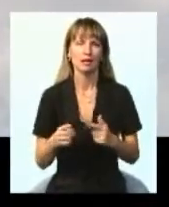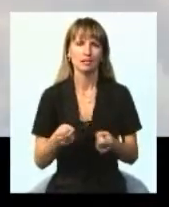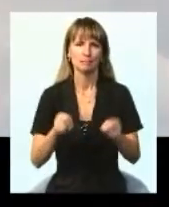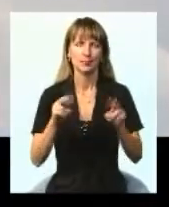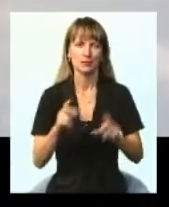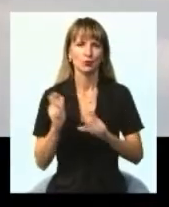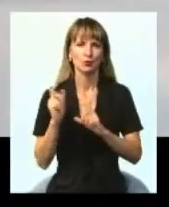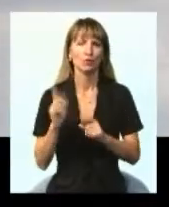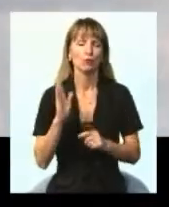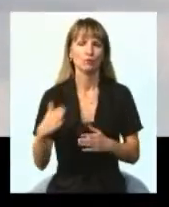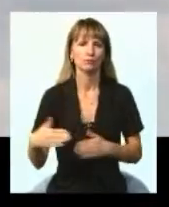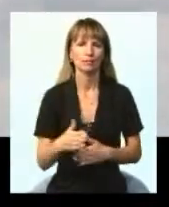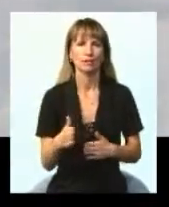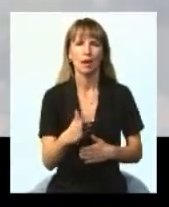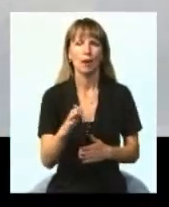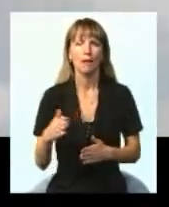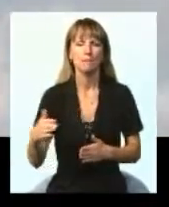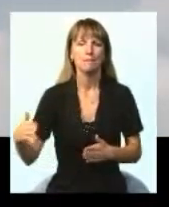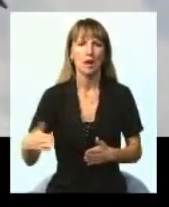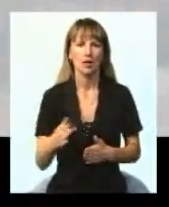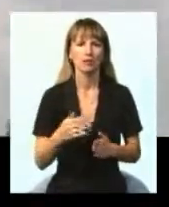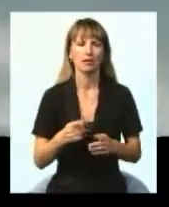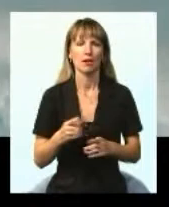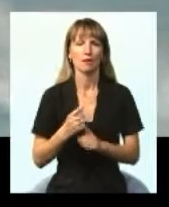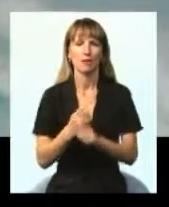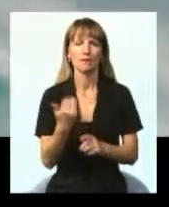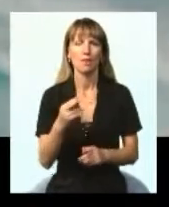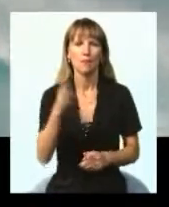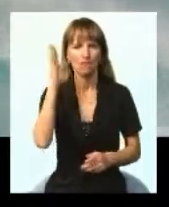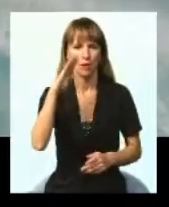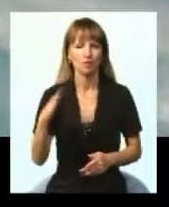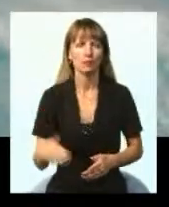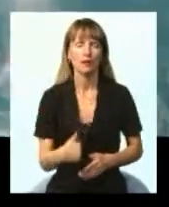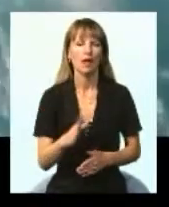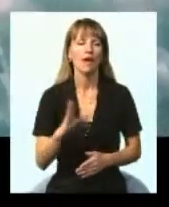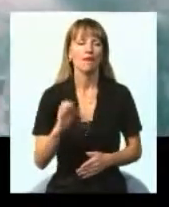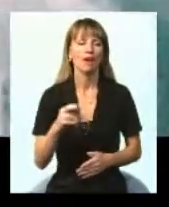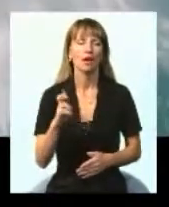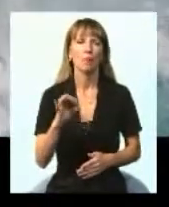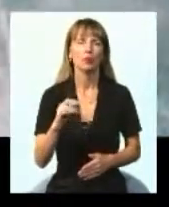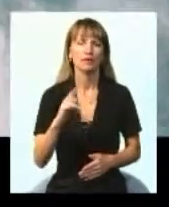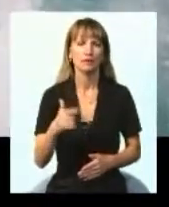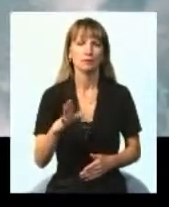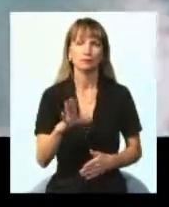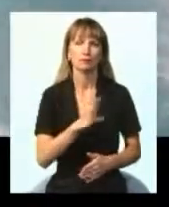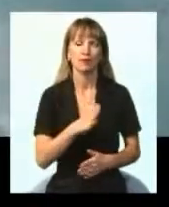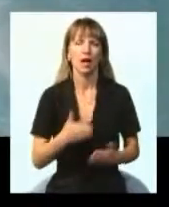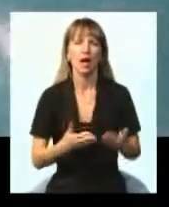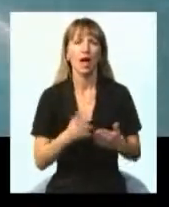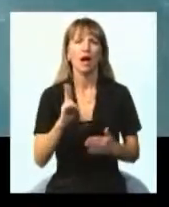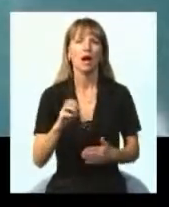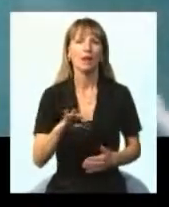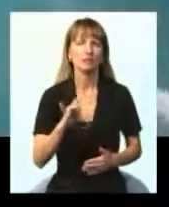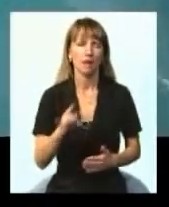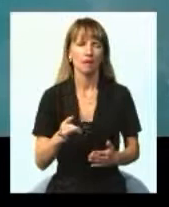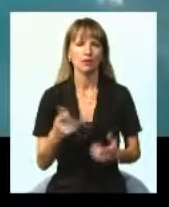буде курсувати вздовж берега і катати вас по водній гладі. Вейкбординг буває двох видів. Катерний, коли трос борду